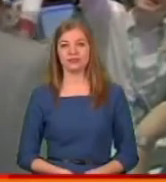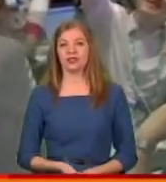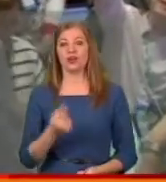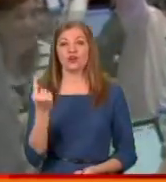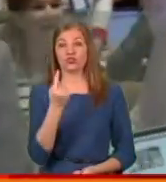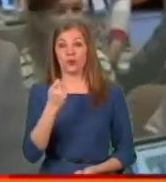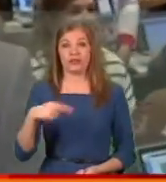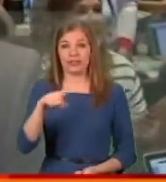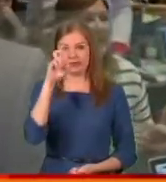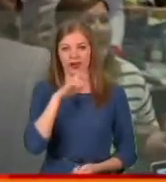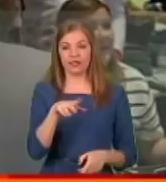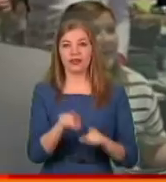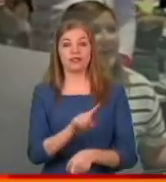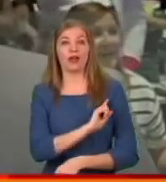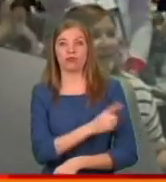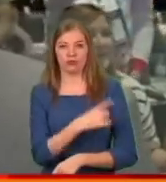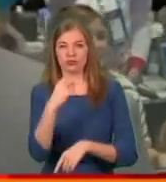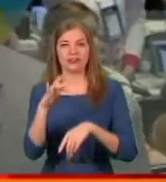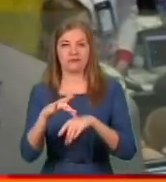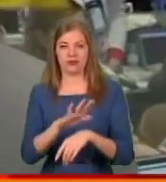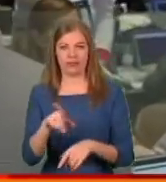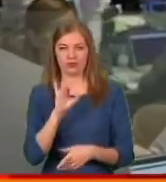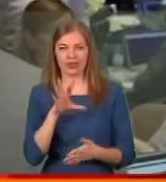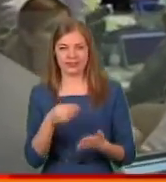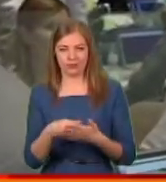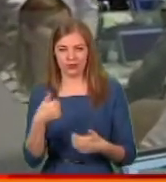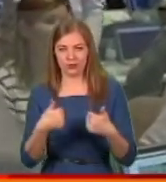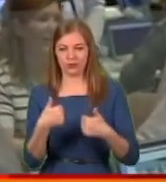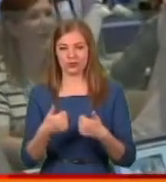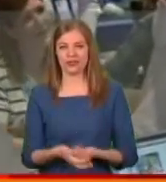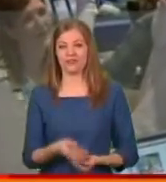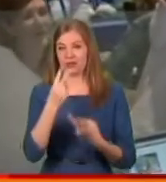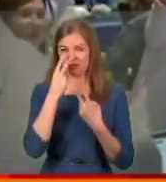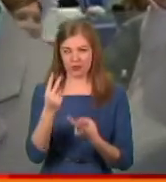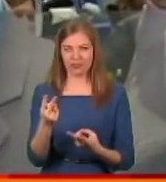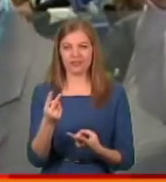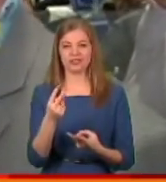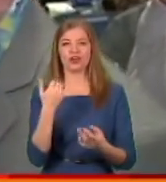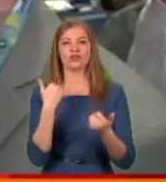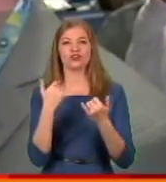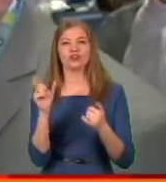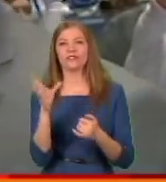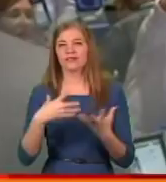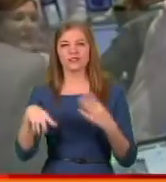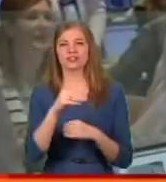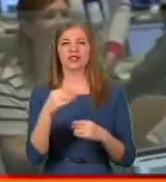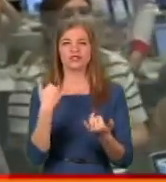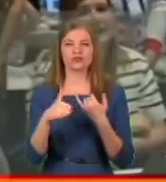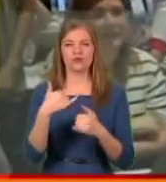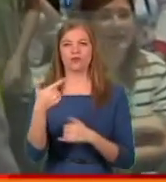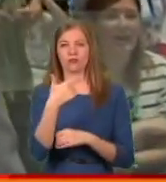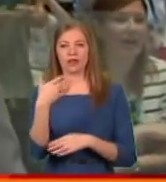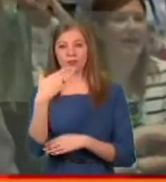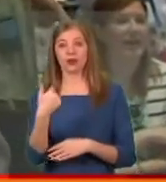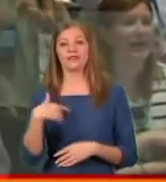Жодна з країн так потужно не вболівають за своїх конкурсантів. Подивіться, всі в жовто-блакитних прапорах, всі співають,